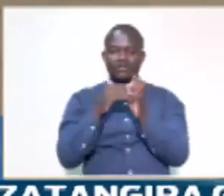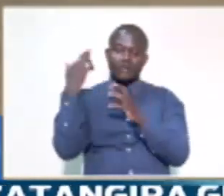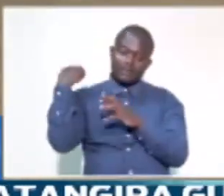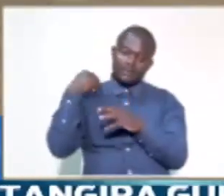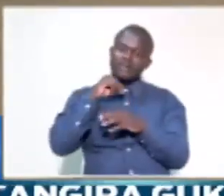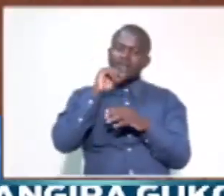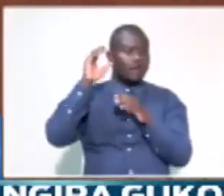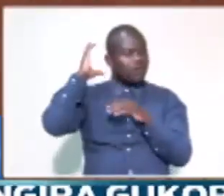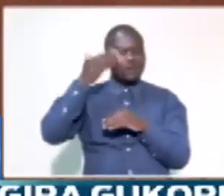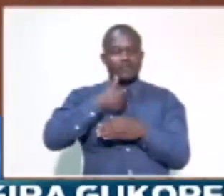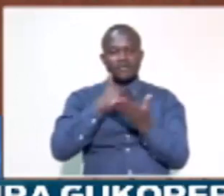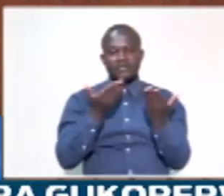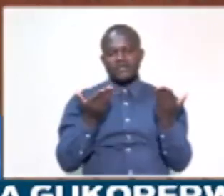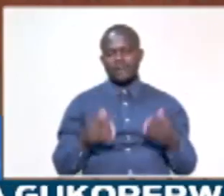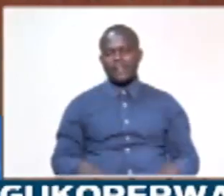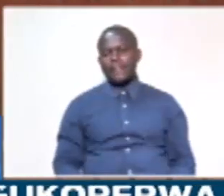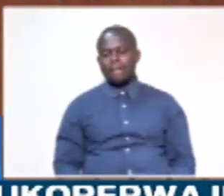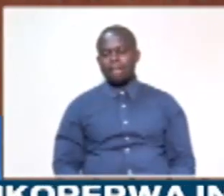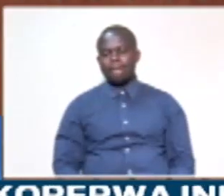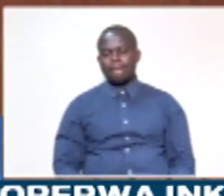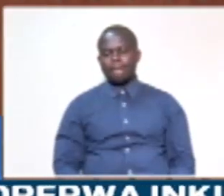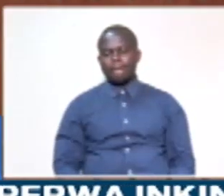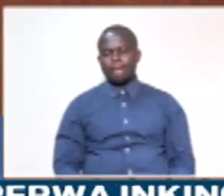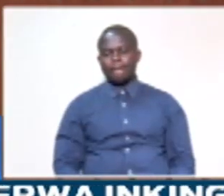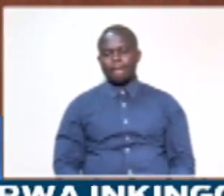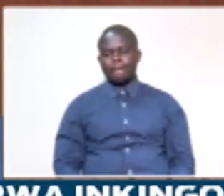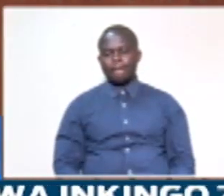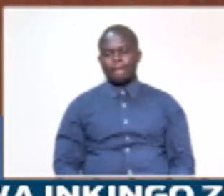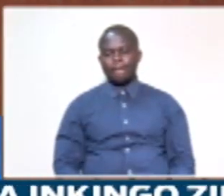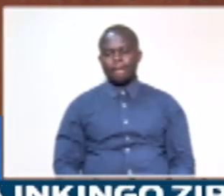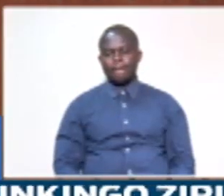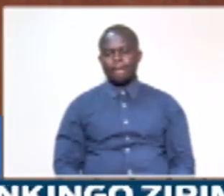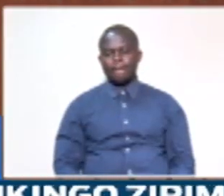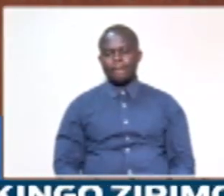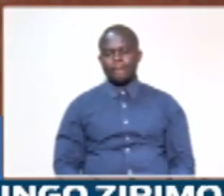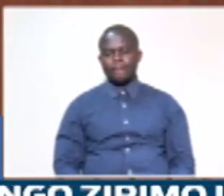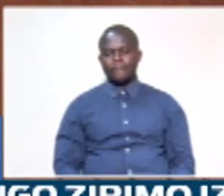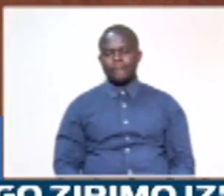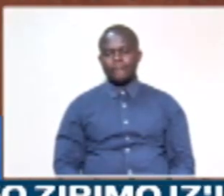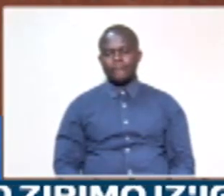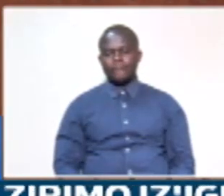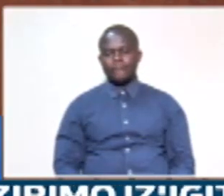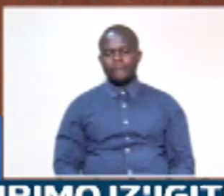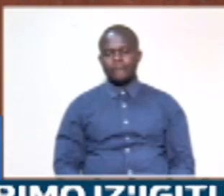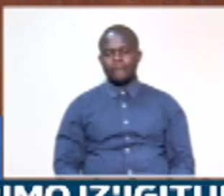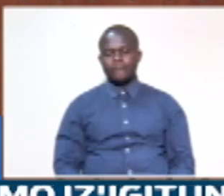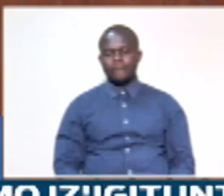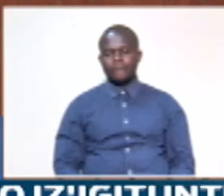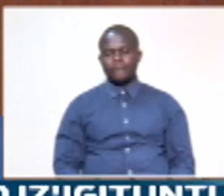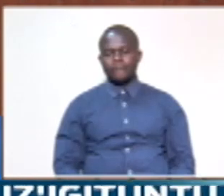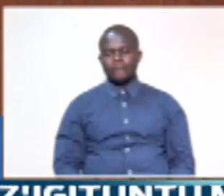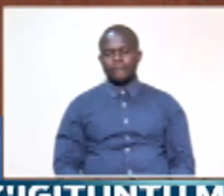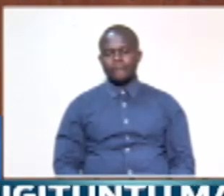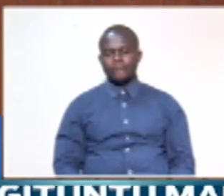makuru babifiteho. Just riding a few kilometers when you stop, people come by themselves and they want to know why